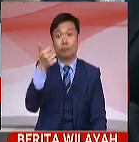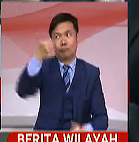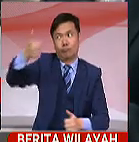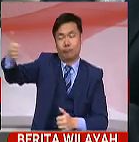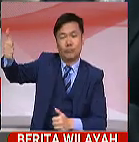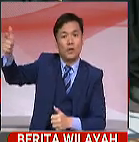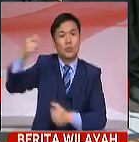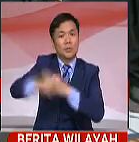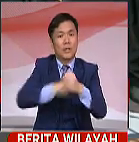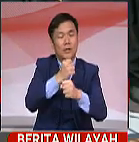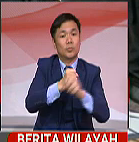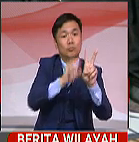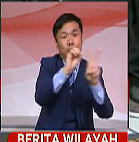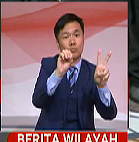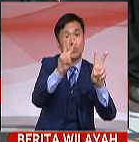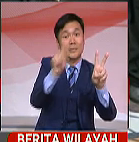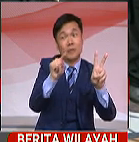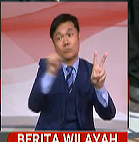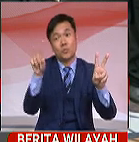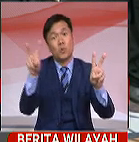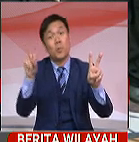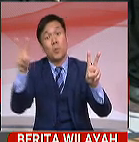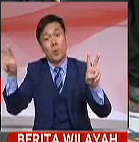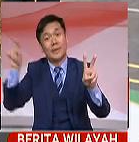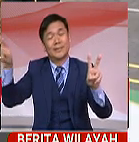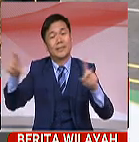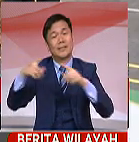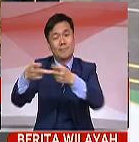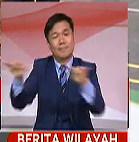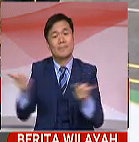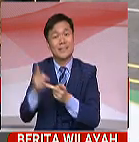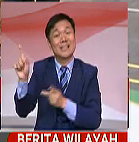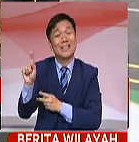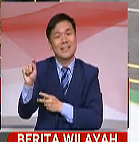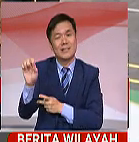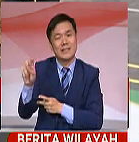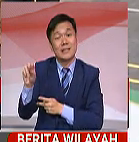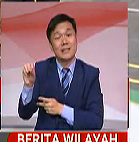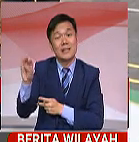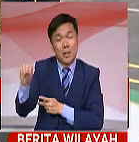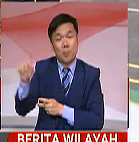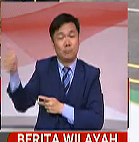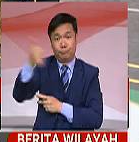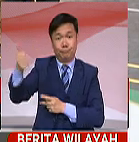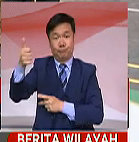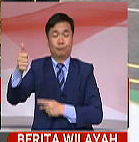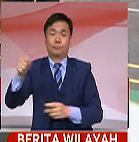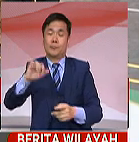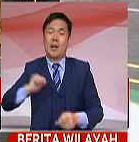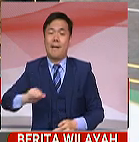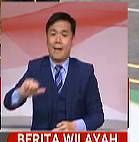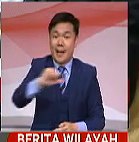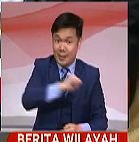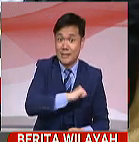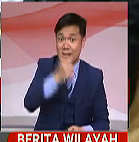hingga 2022 di Dewan Dato' Sri Panglimaan Tanom Tenom. Seramai 18 ahli majlis daerah Tenom dan 10 orang